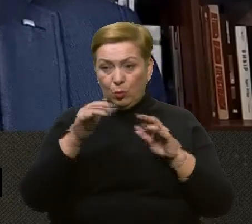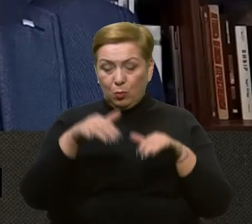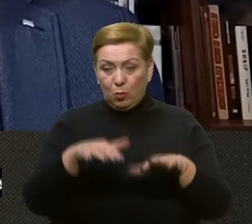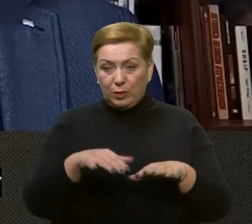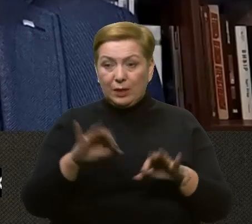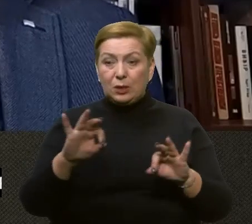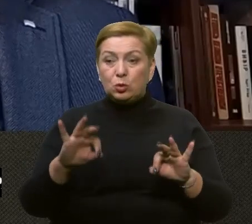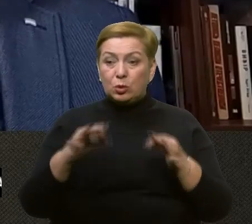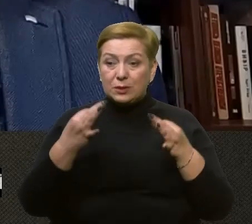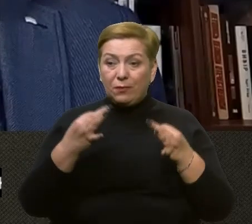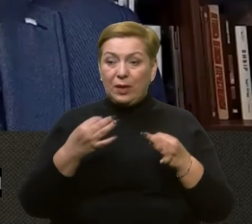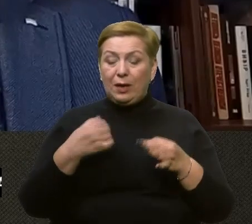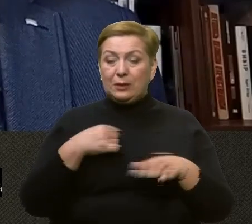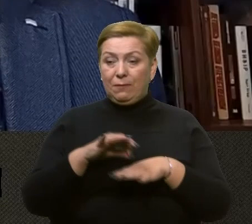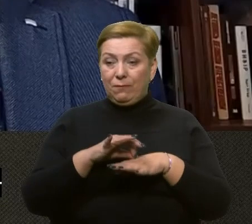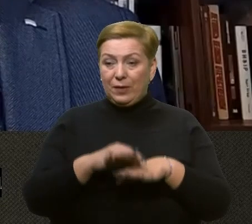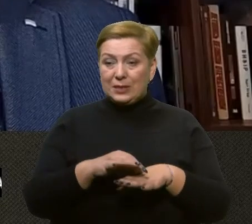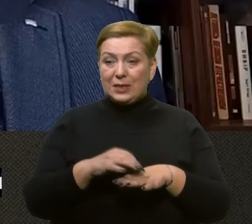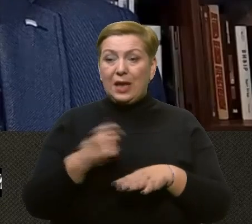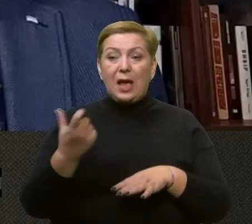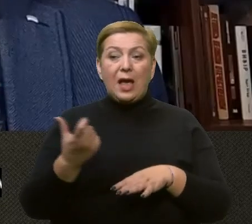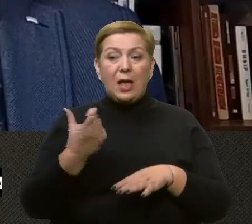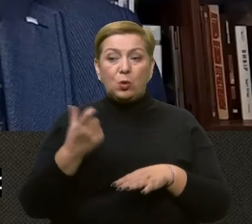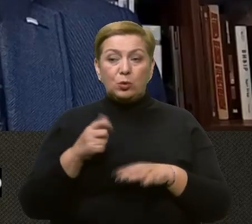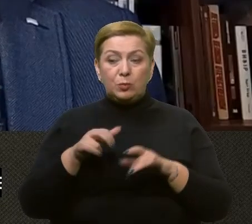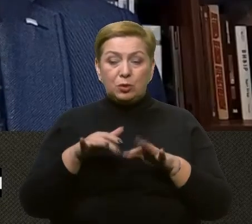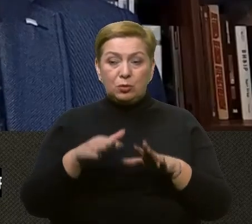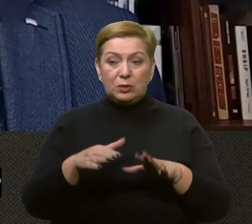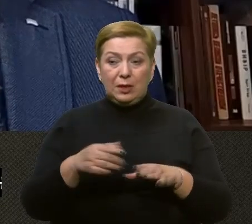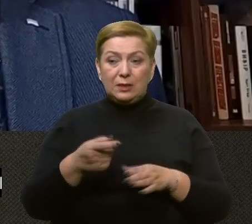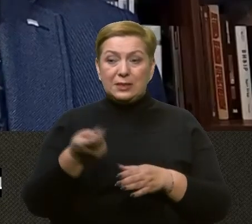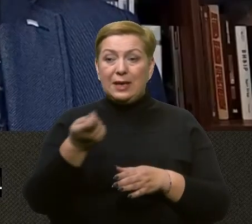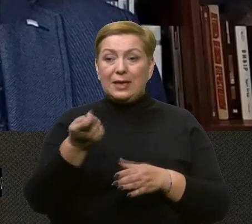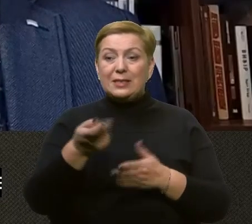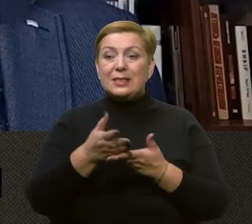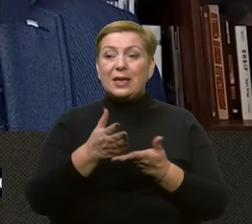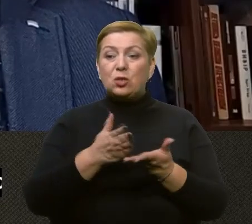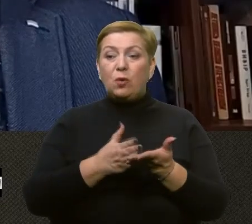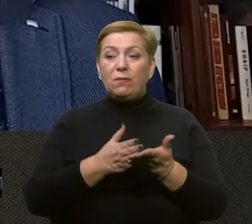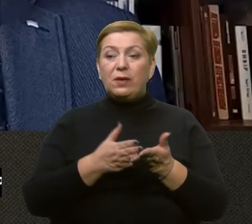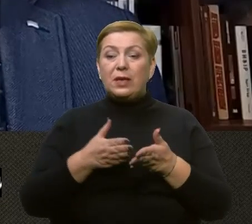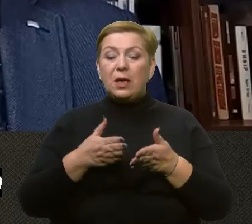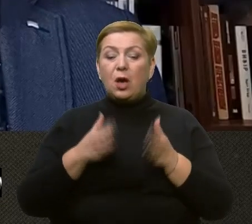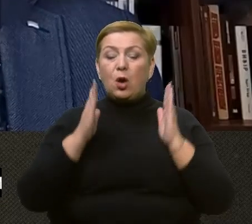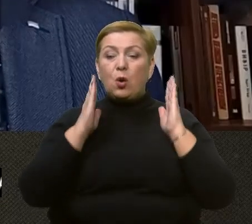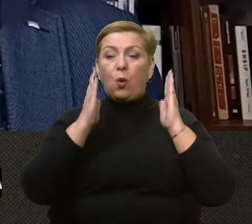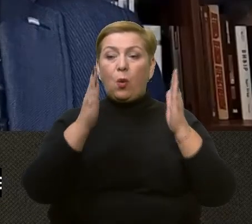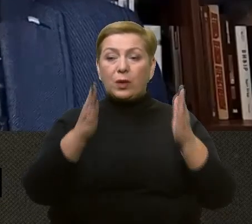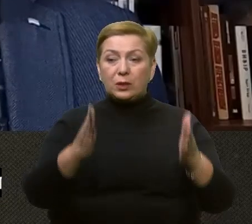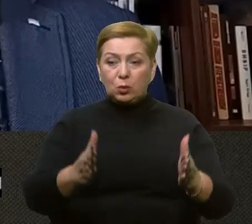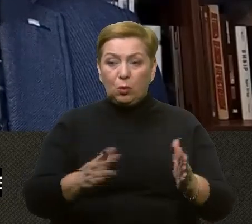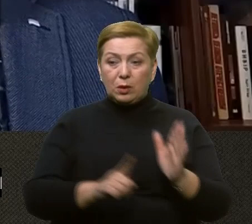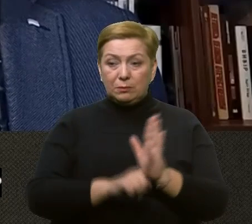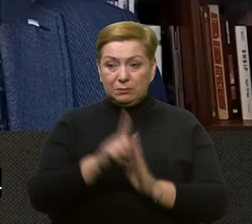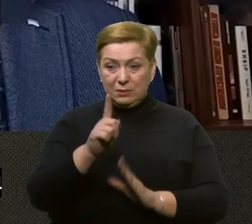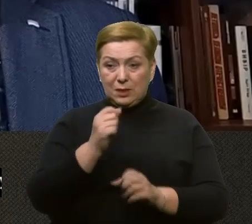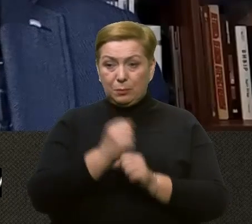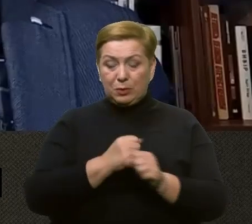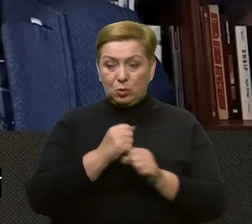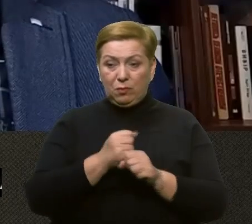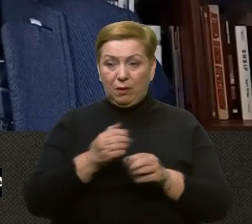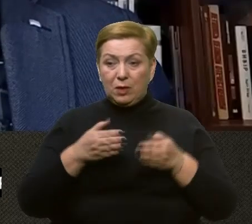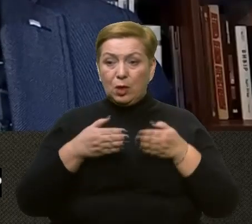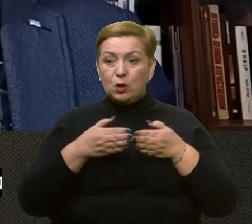ми бачимо, що той же зерновий коридор, він запрацював, і наразі судна рухаються. І це в тому числі